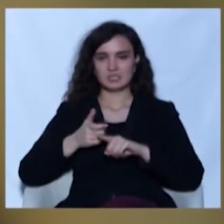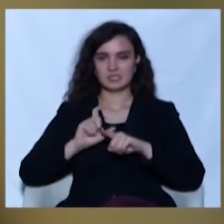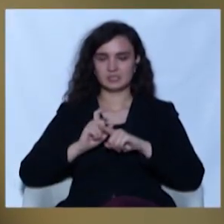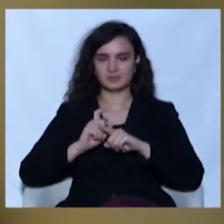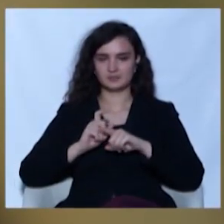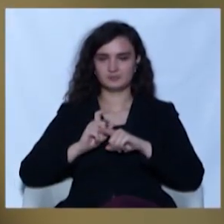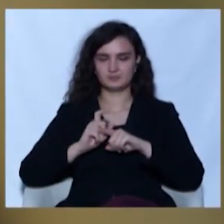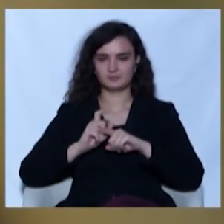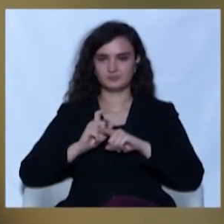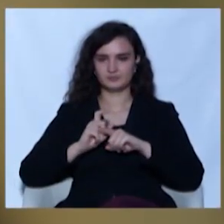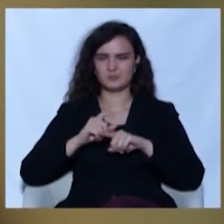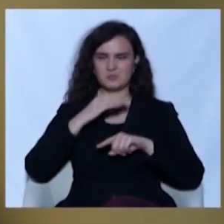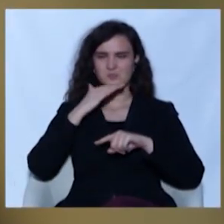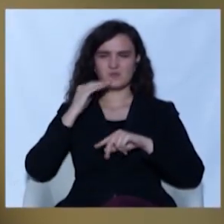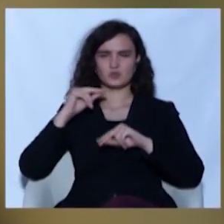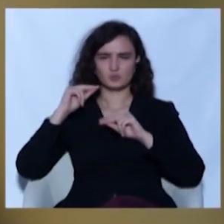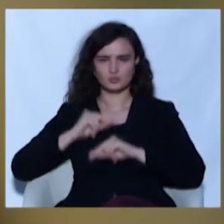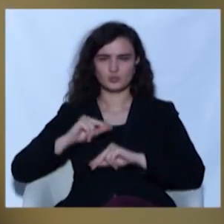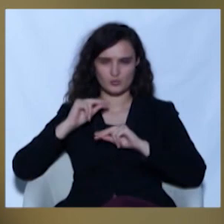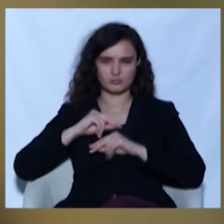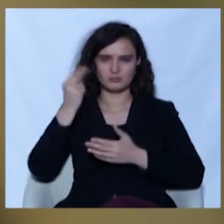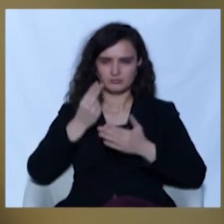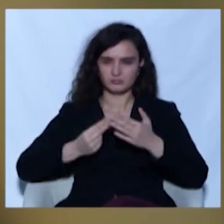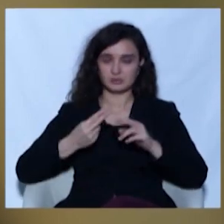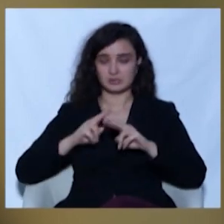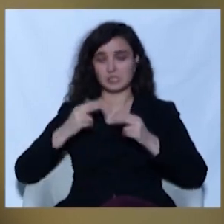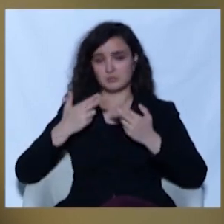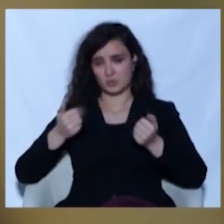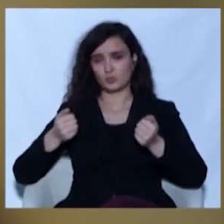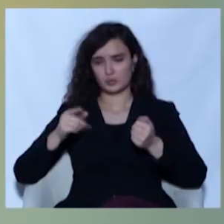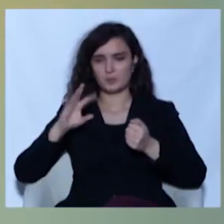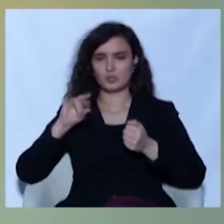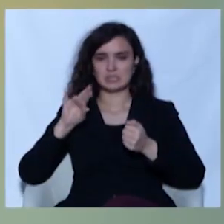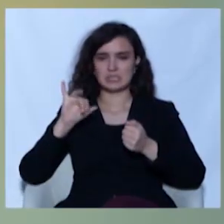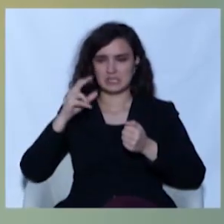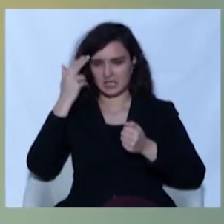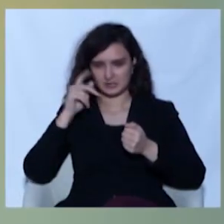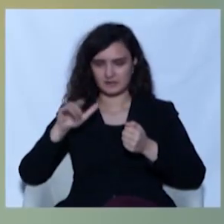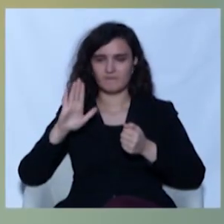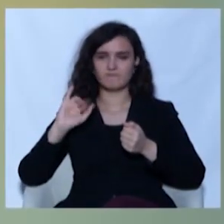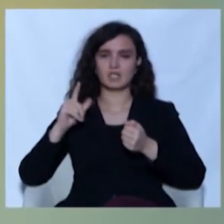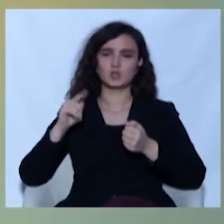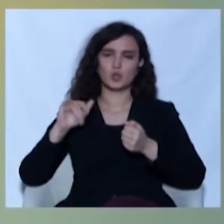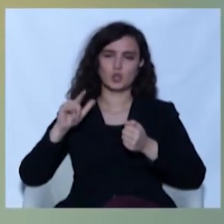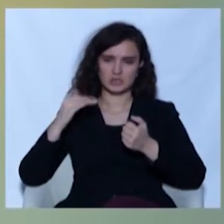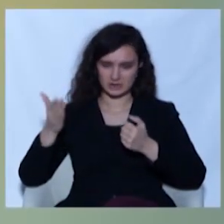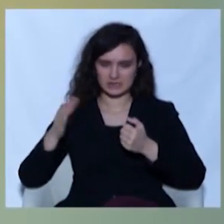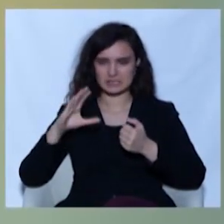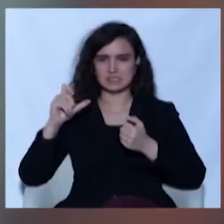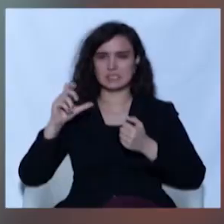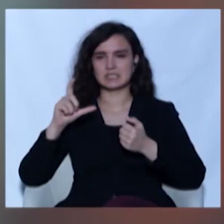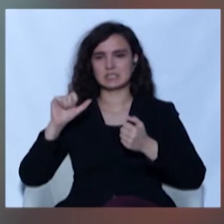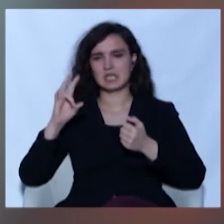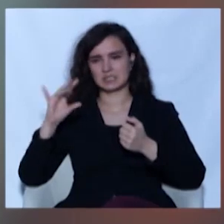залиан, бев смушаобнен портреты, ну, эсари ратхонда Модильяни, эсари Ван Гоги, эсари